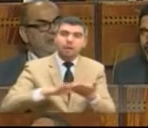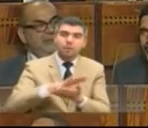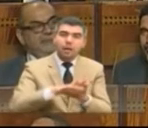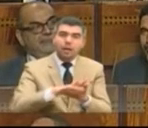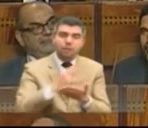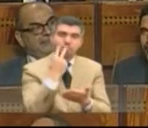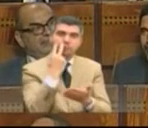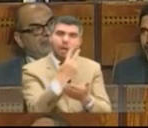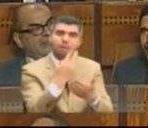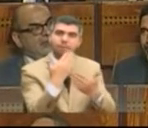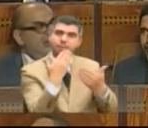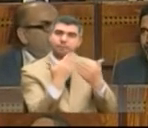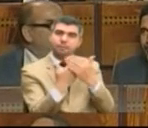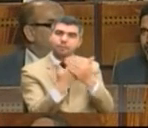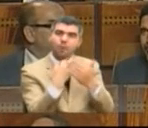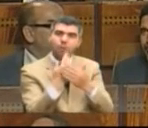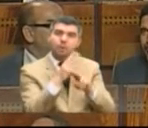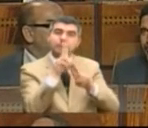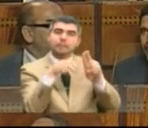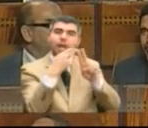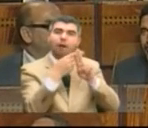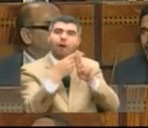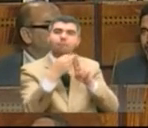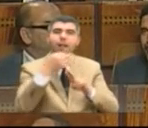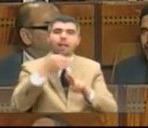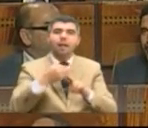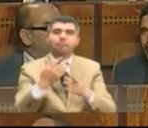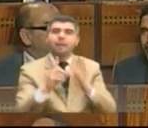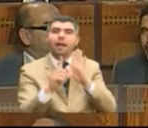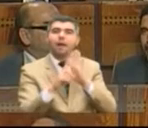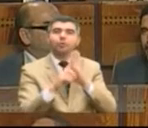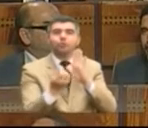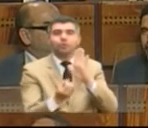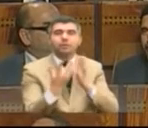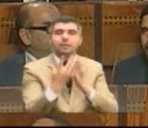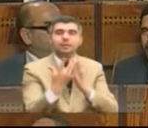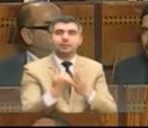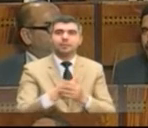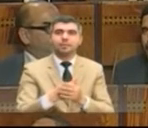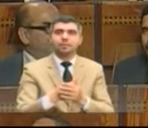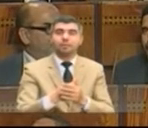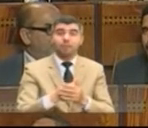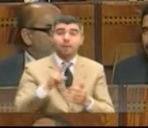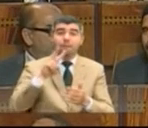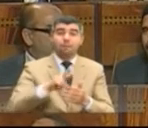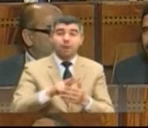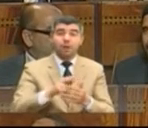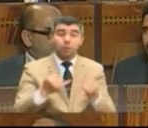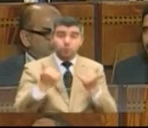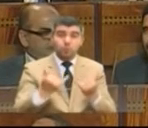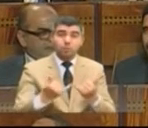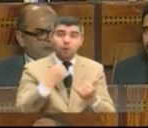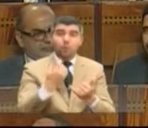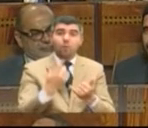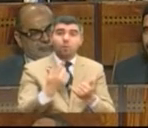يعني من شأن هذا الميثاق أن يجيب عن هذه الاختلالات وأن يعالج هذه الإشكالات السيد الوزير، لأن فعلا الواقع اليوم الإدارة مع